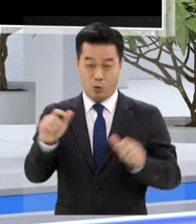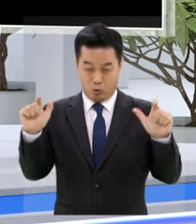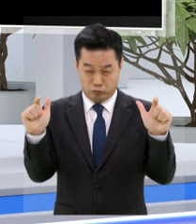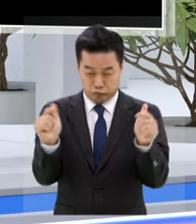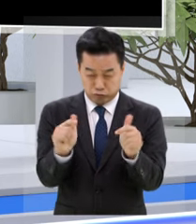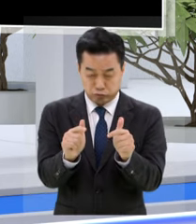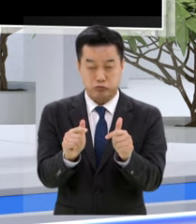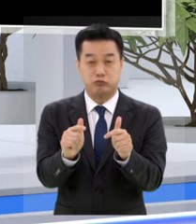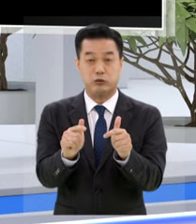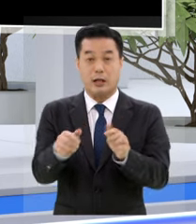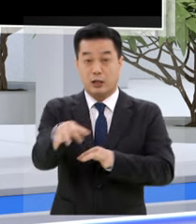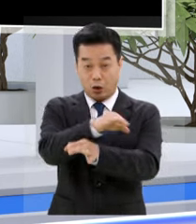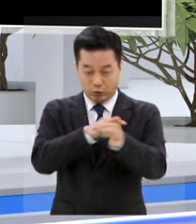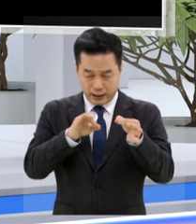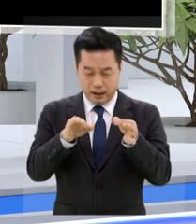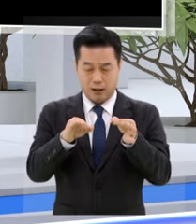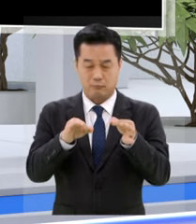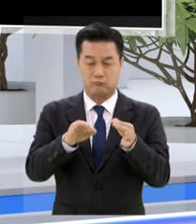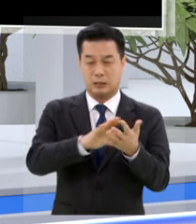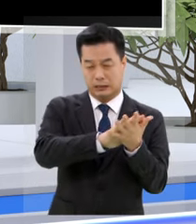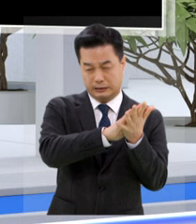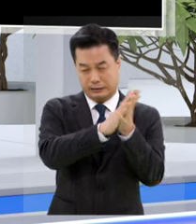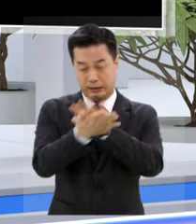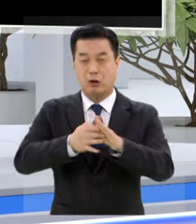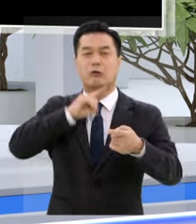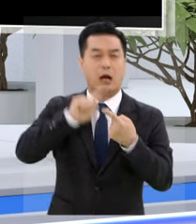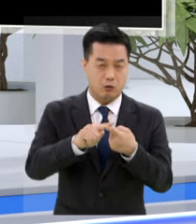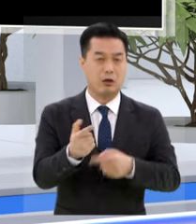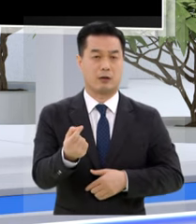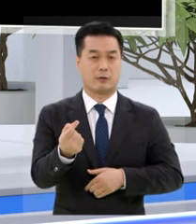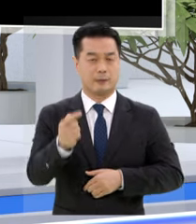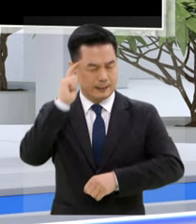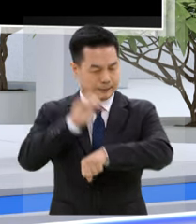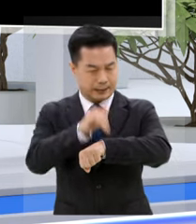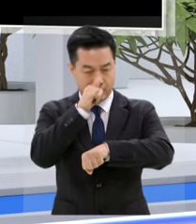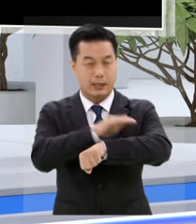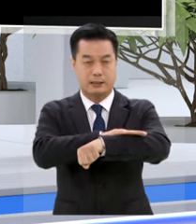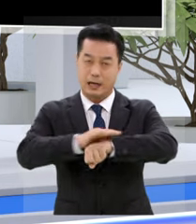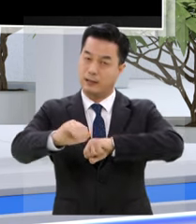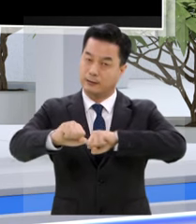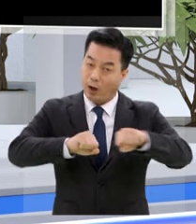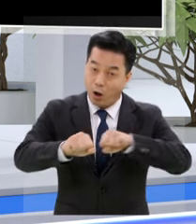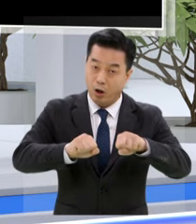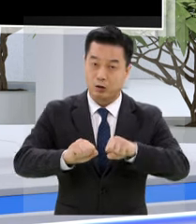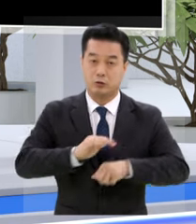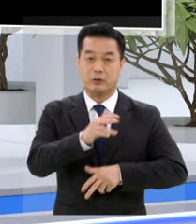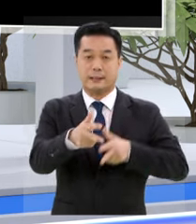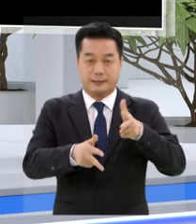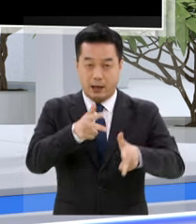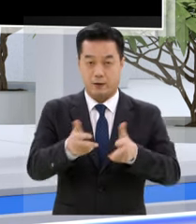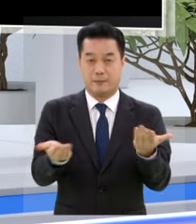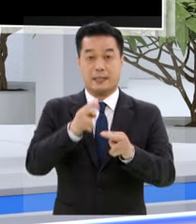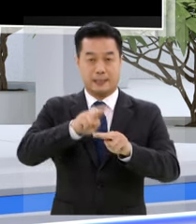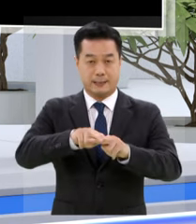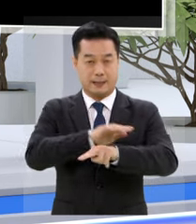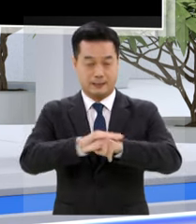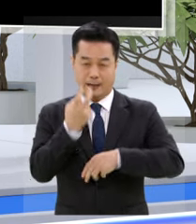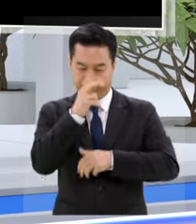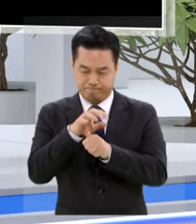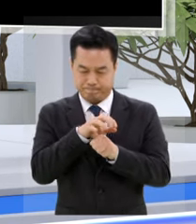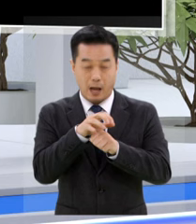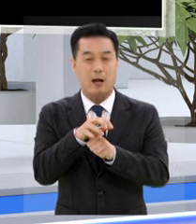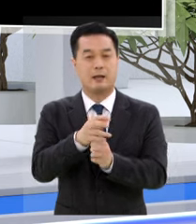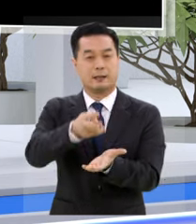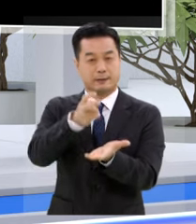전환이라는 거부할 수 없는 시대적 과제를 슬기롭게 이행해 나가면서 우리 산업과 일자리를 지켜낼 수 있는